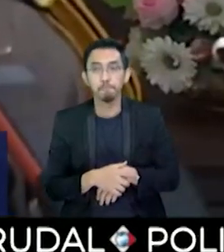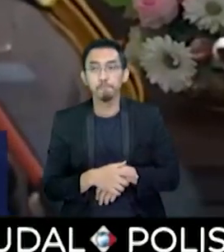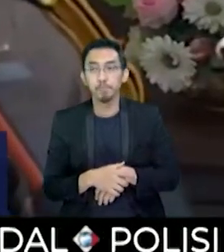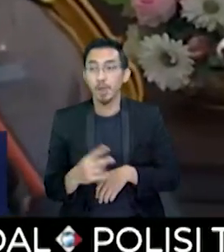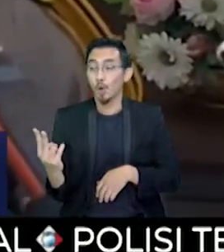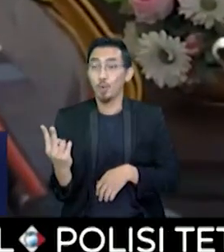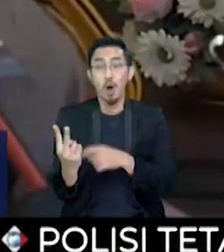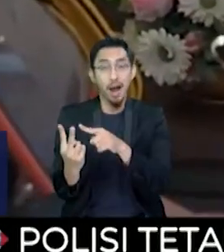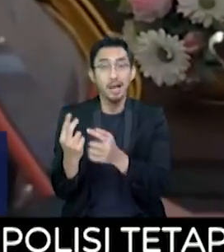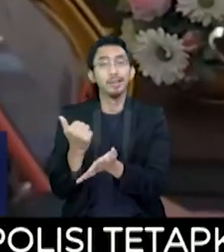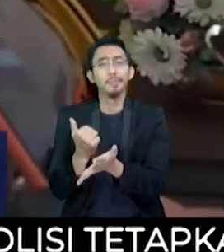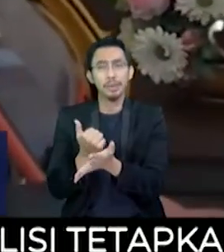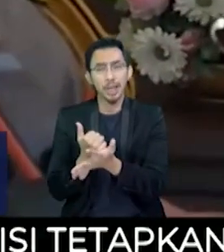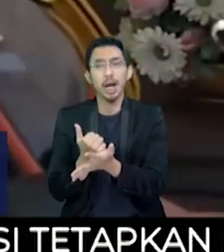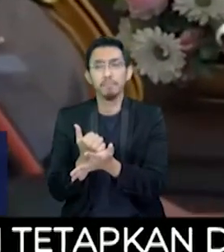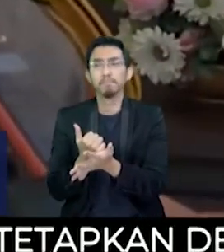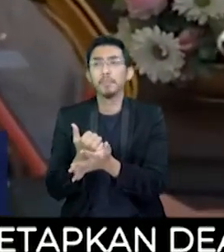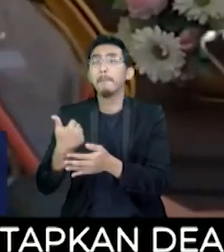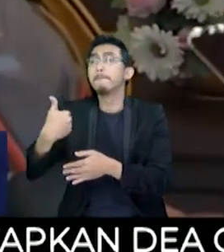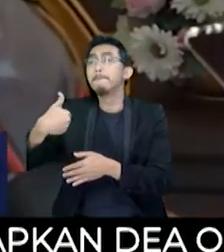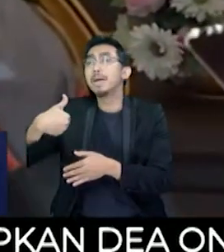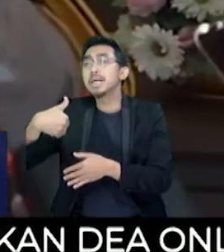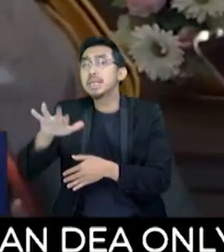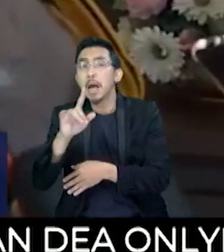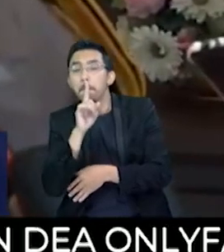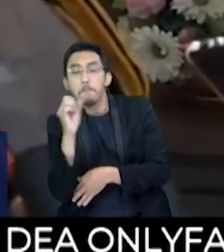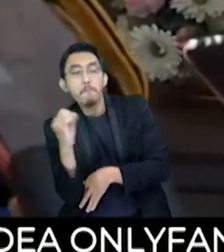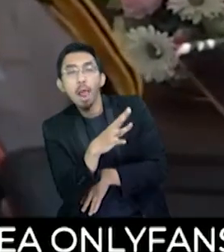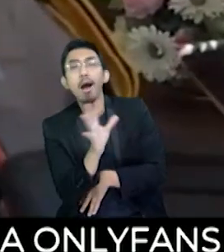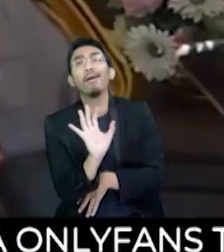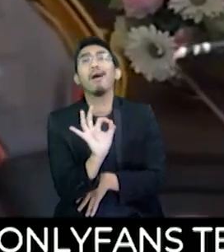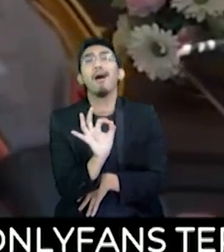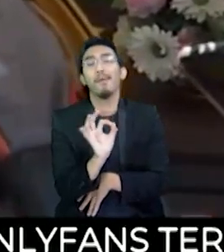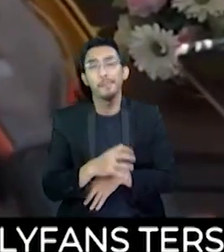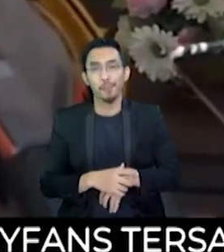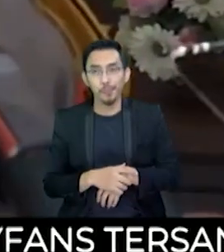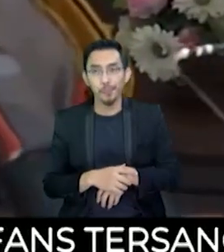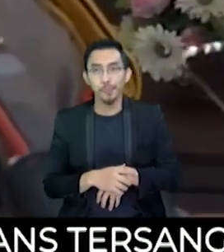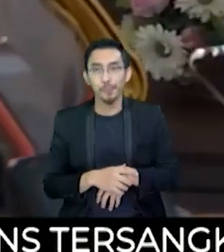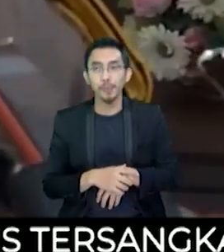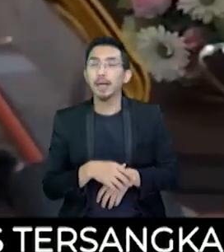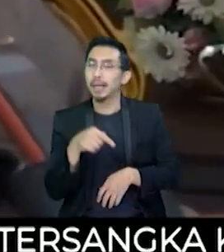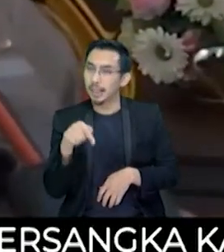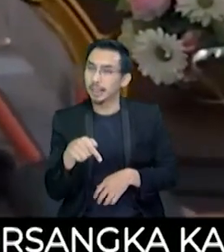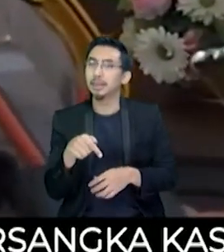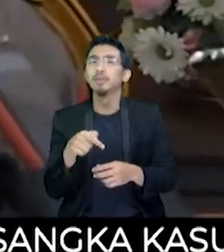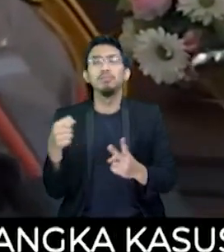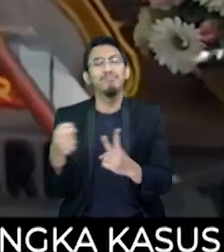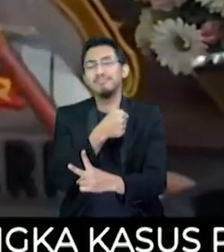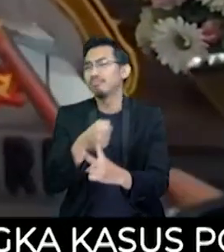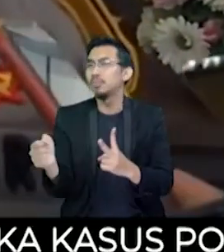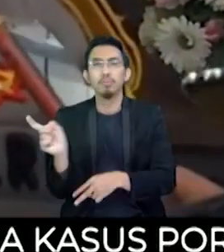sehingga siswa senior memberikan hukuman kepada mereka. Yang mana ini kekerasan ini harusnya tidak boleh terjadi di lingkungan